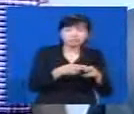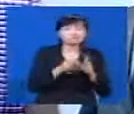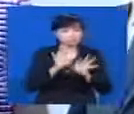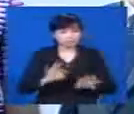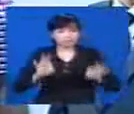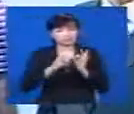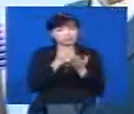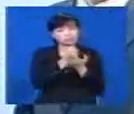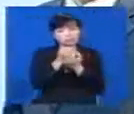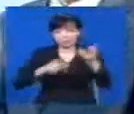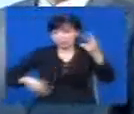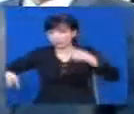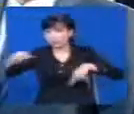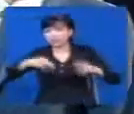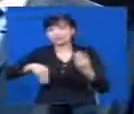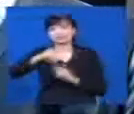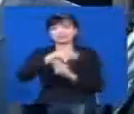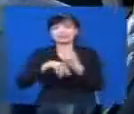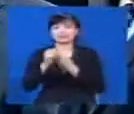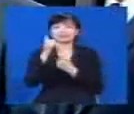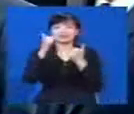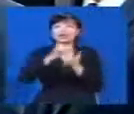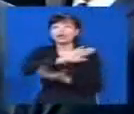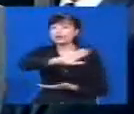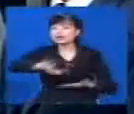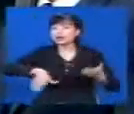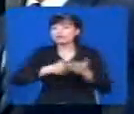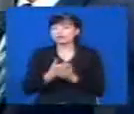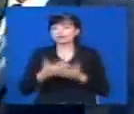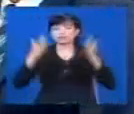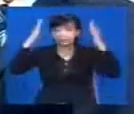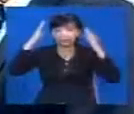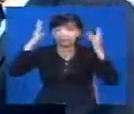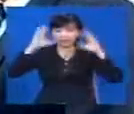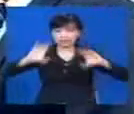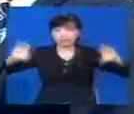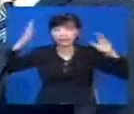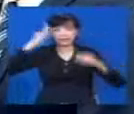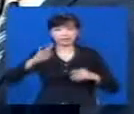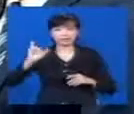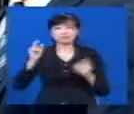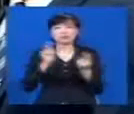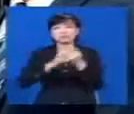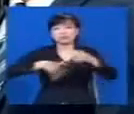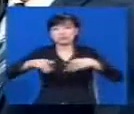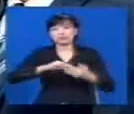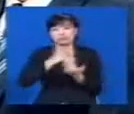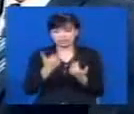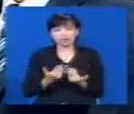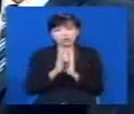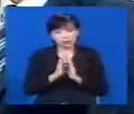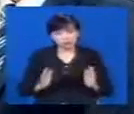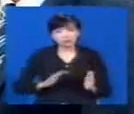ราะเป็นภาพสะท้อนทางเศรษฐกิจของประเทศและนี่คือทั้งหมดของรายการรัฐบาลยิ่งลักษณ์พบประชาชนในวันนี้นะครับขอบพระคุณทุกท่าน